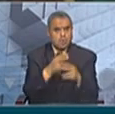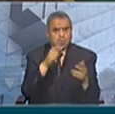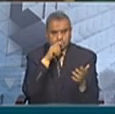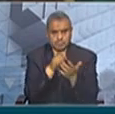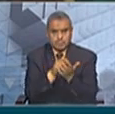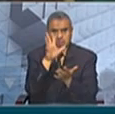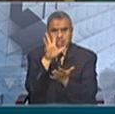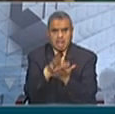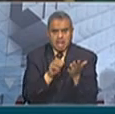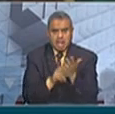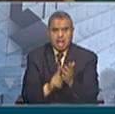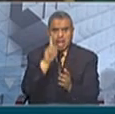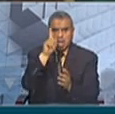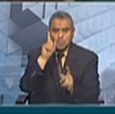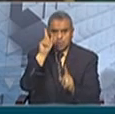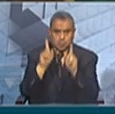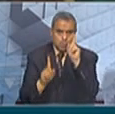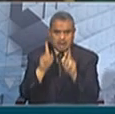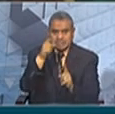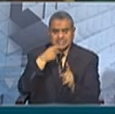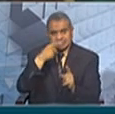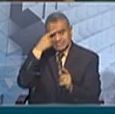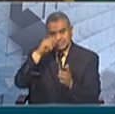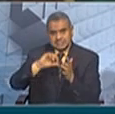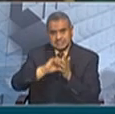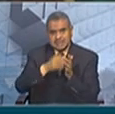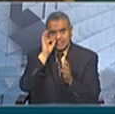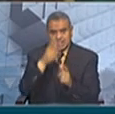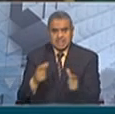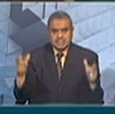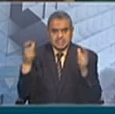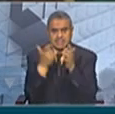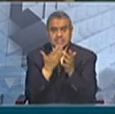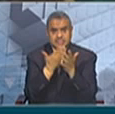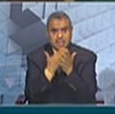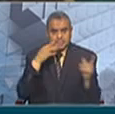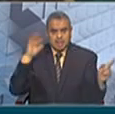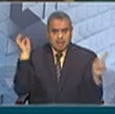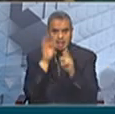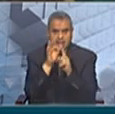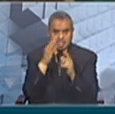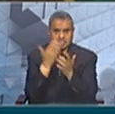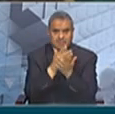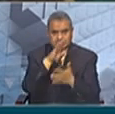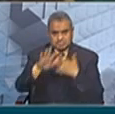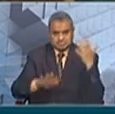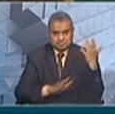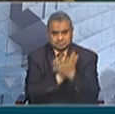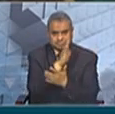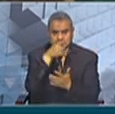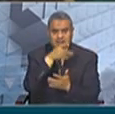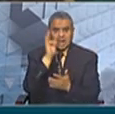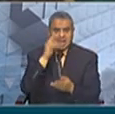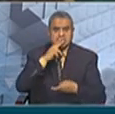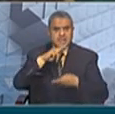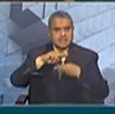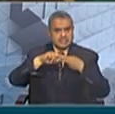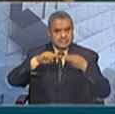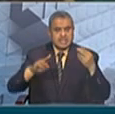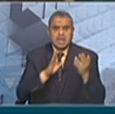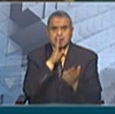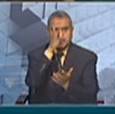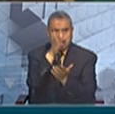ابتداء من مطلع العام القادم بهدف الانخراط في عملية سلام